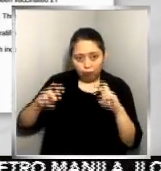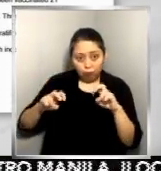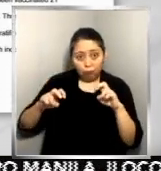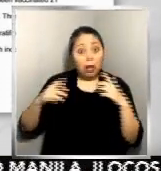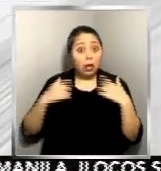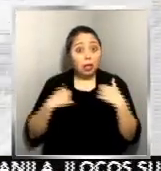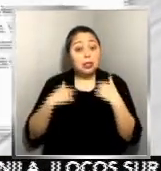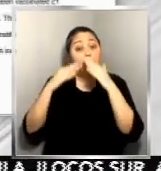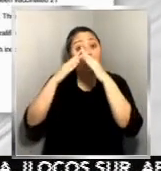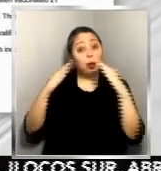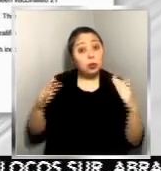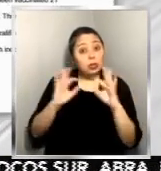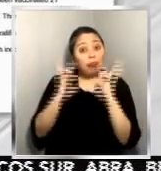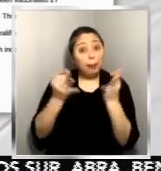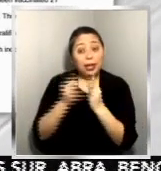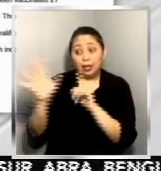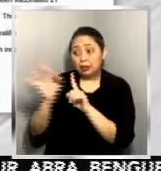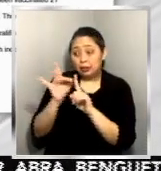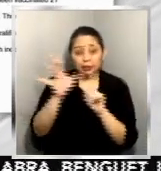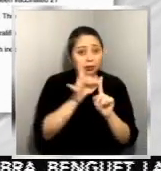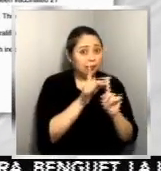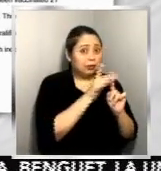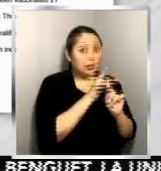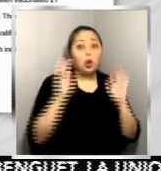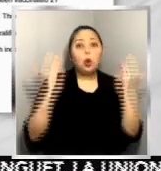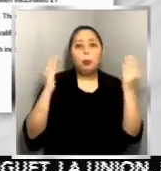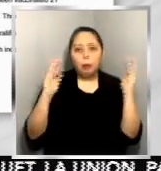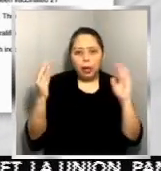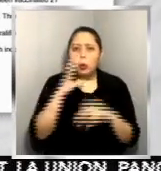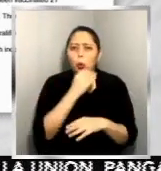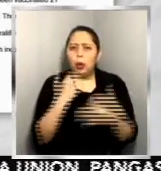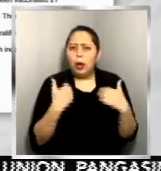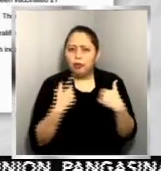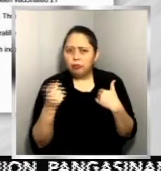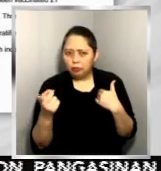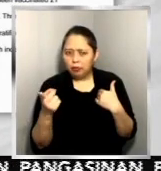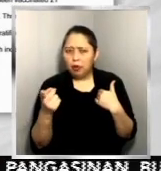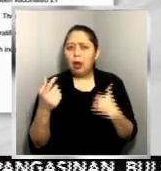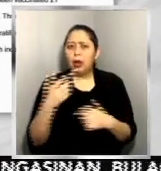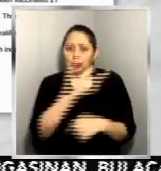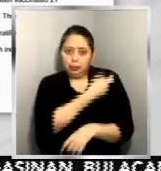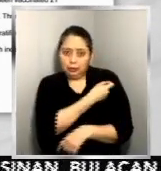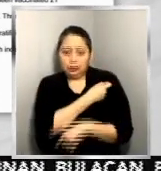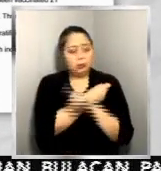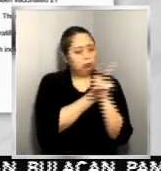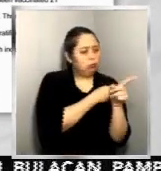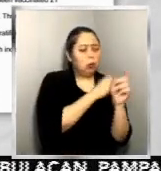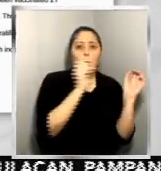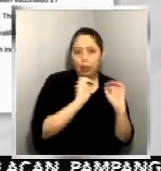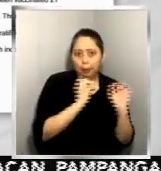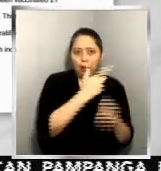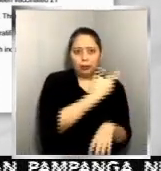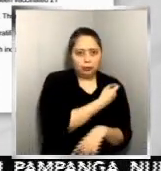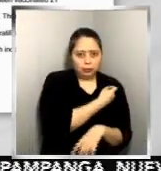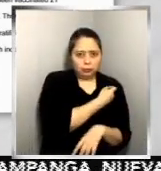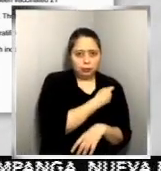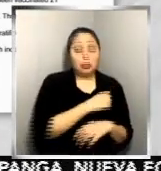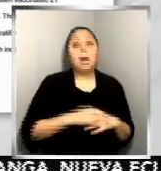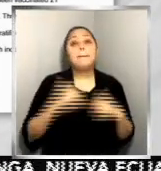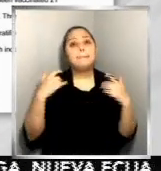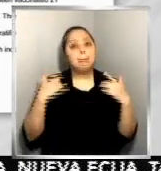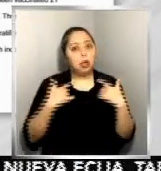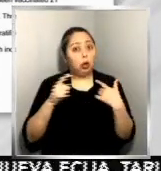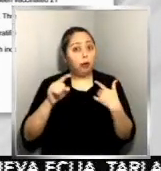pang bakuna. Lumabas na mas mababa ng 40-50% ang hawaan sa bahay ng mga nabigyan ng unang dose ng